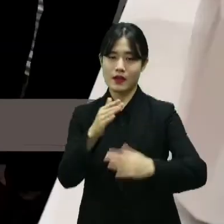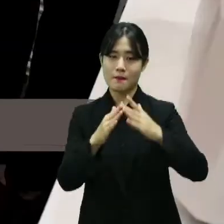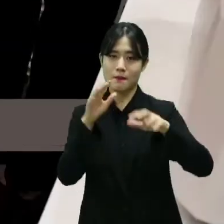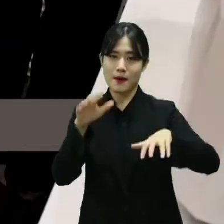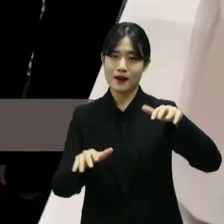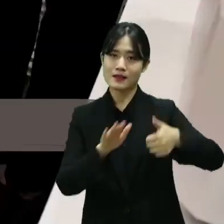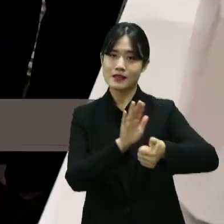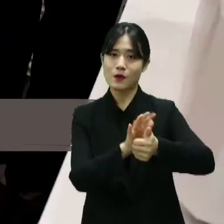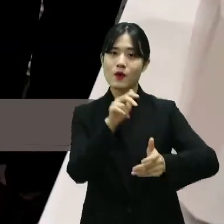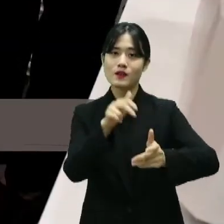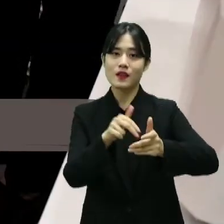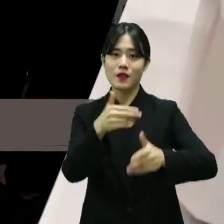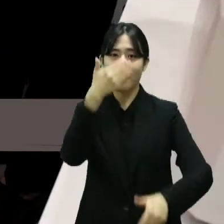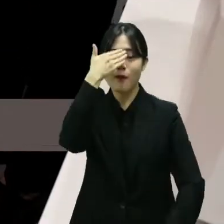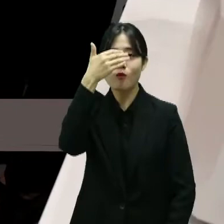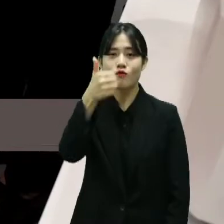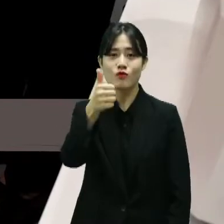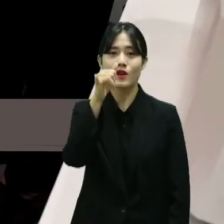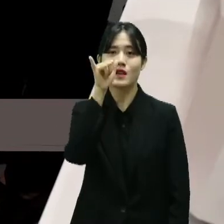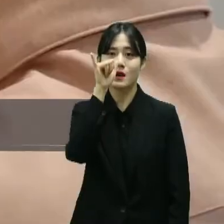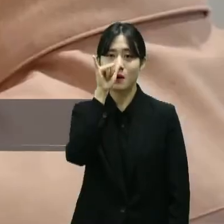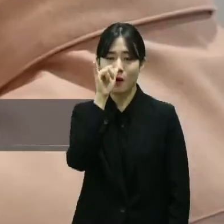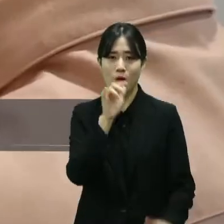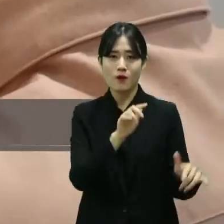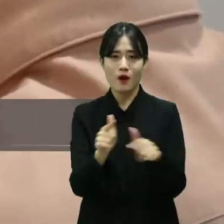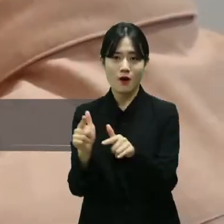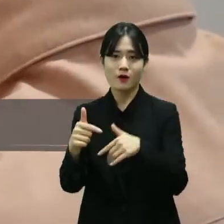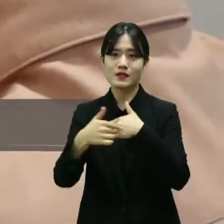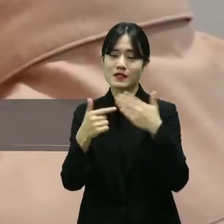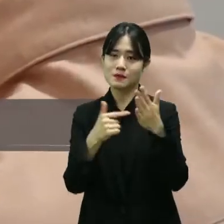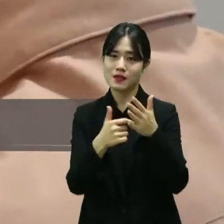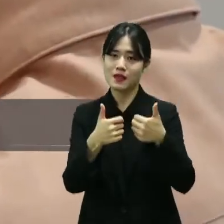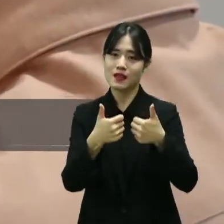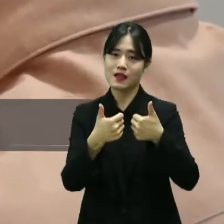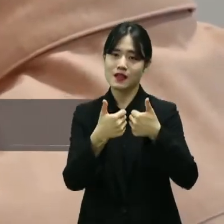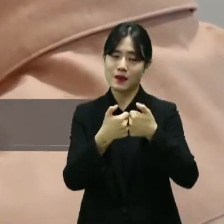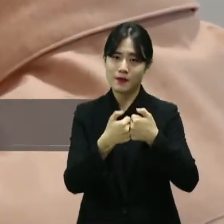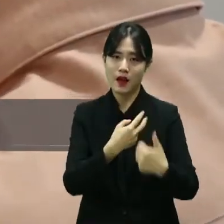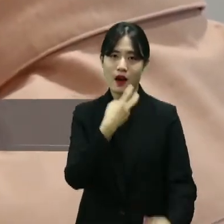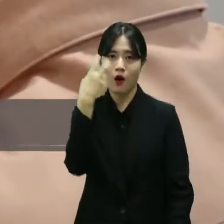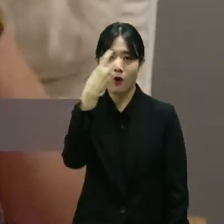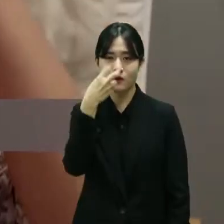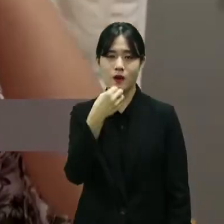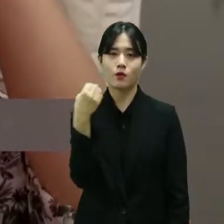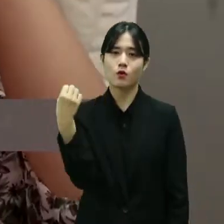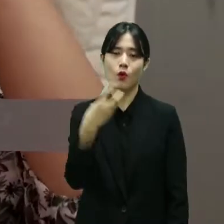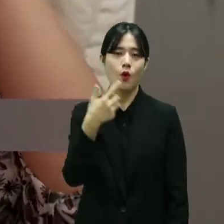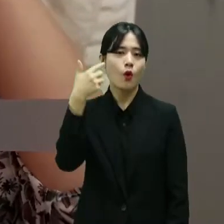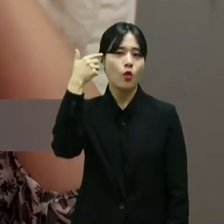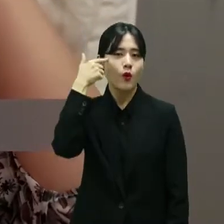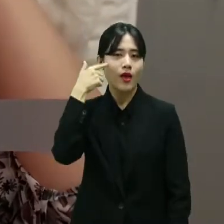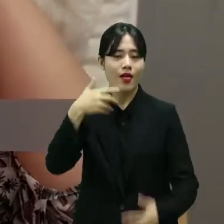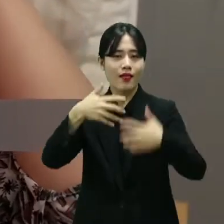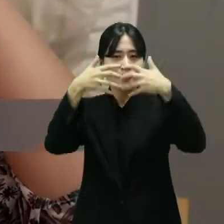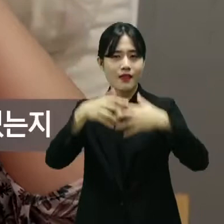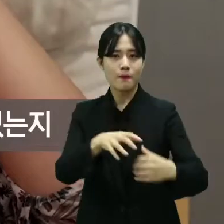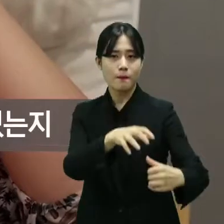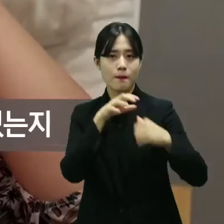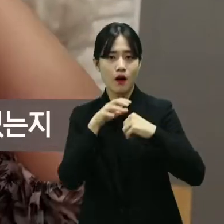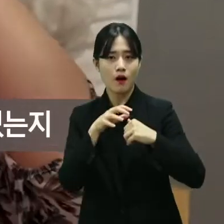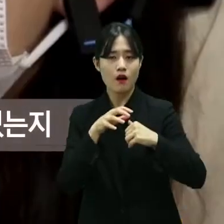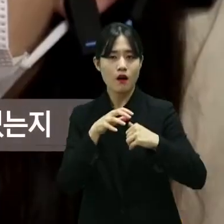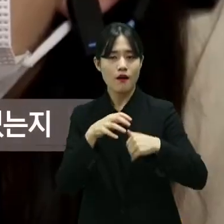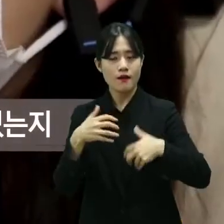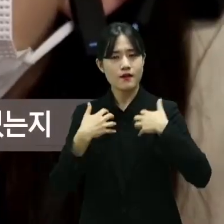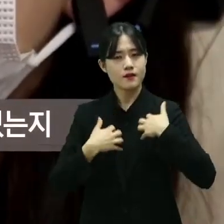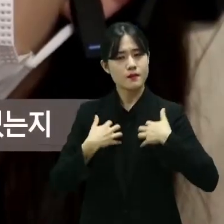지원 센터에 본점이 있고요. 다양한 스마트 심리 검사 그리고 뇌파 장비 등을 이용해서